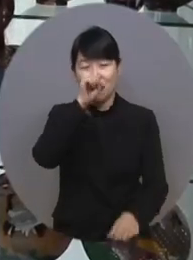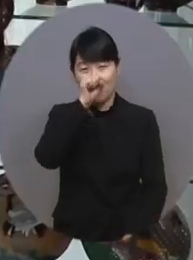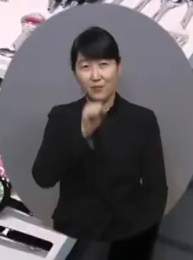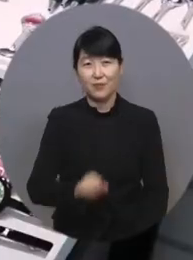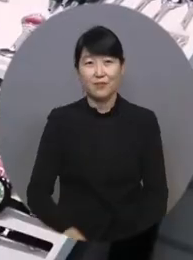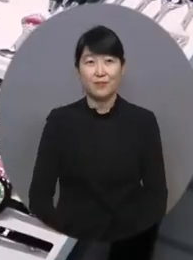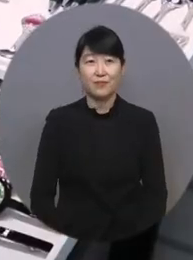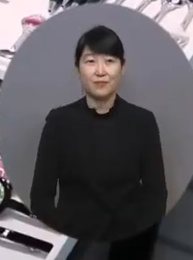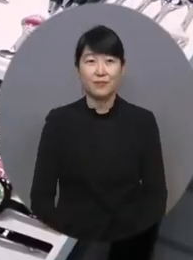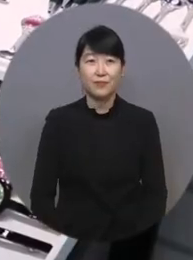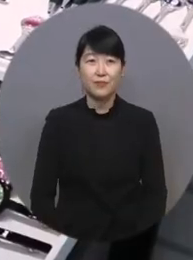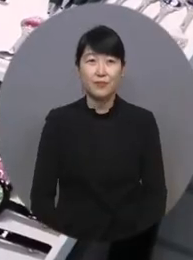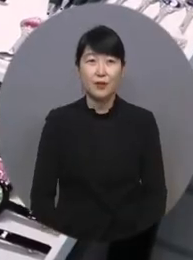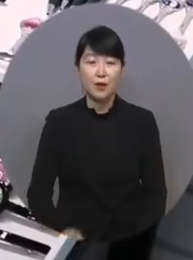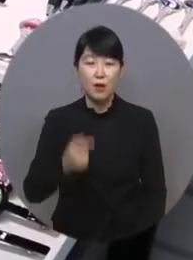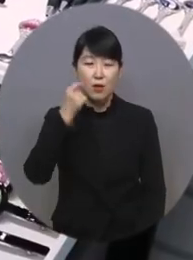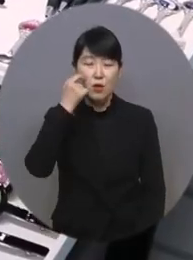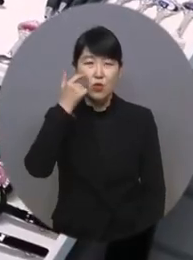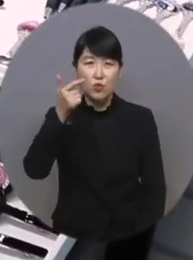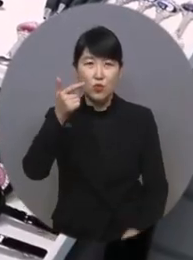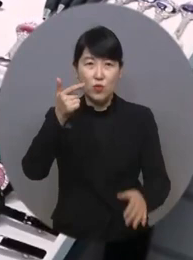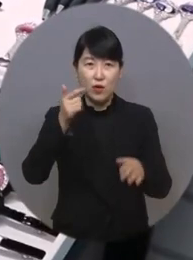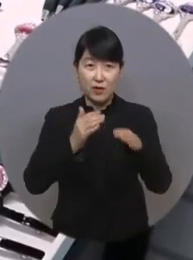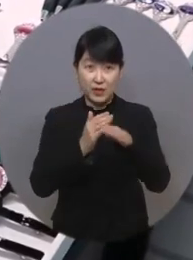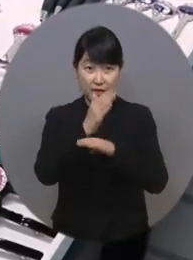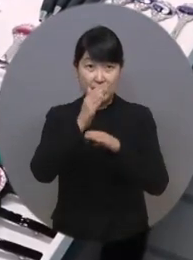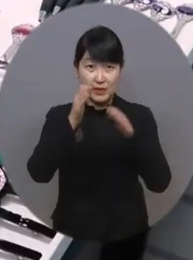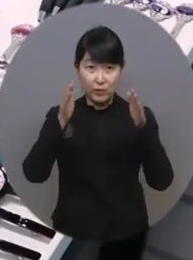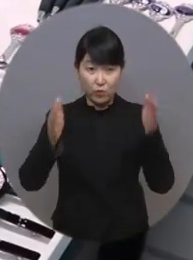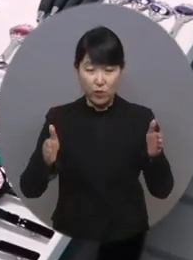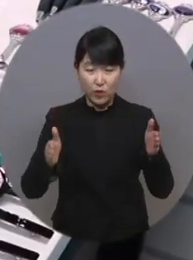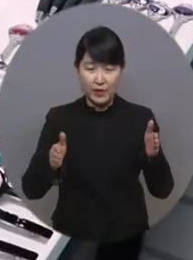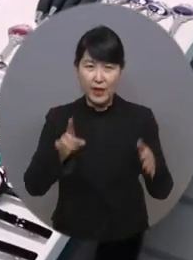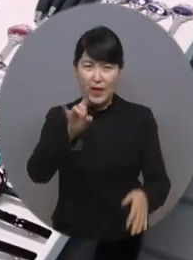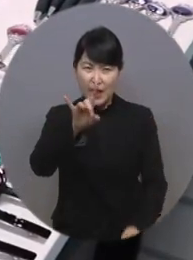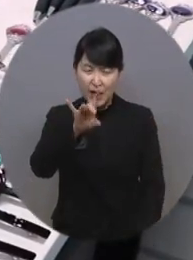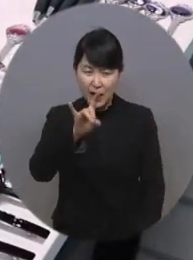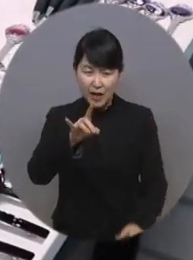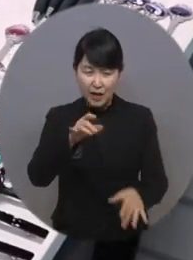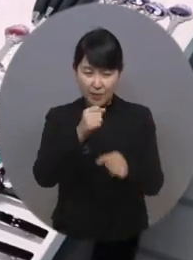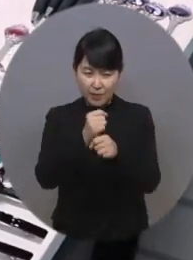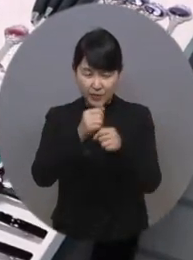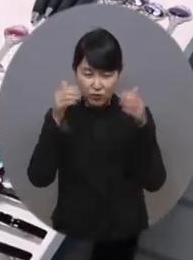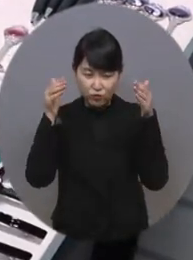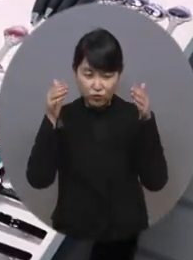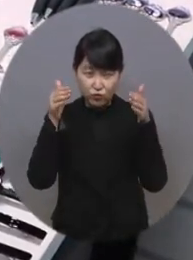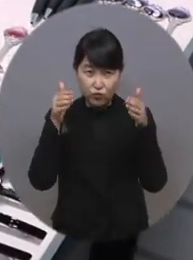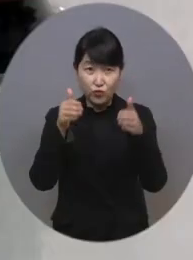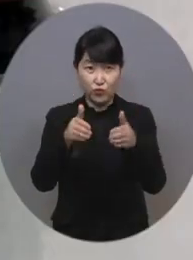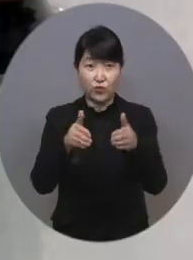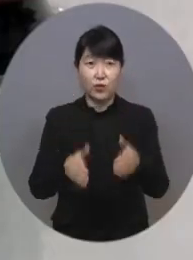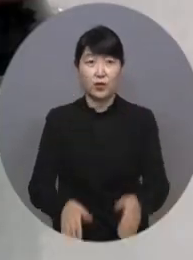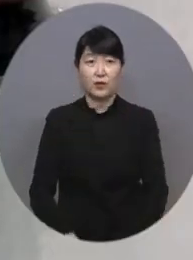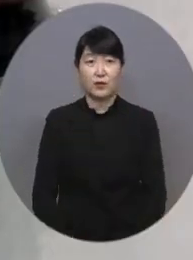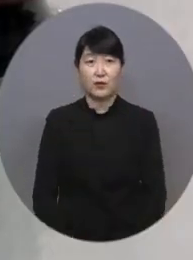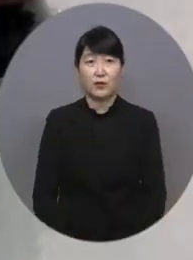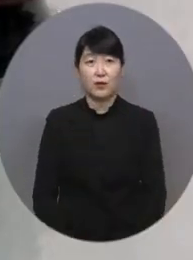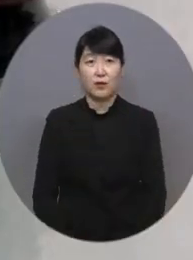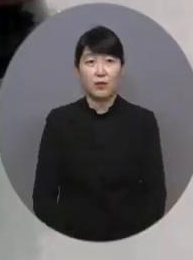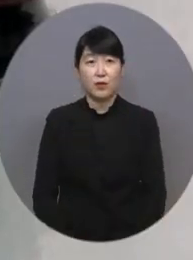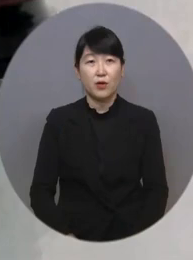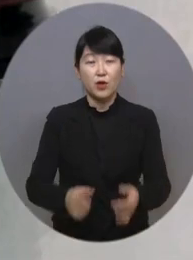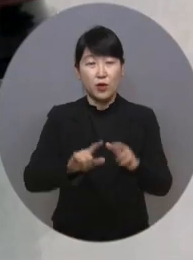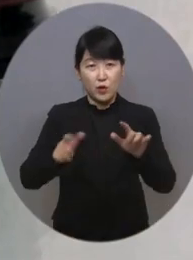받아왔습니다. 6개월이 넘는 시간을 작품 한 점을 만드는 데 소진한다는 강수진 작가는 각종